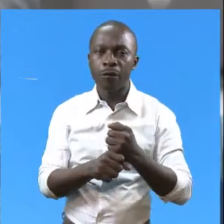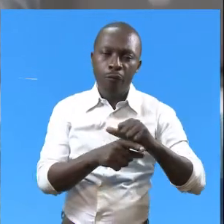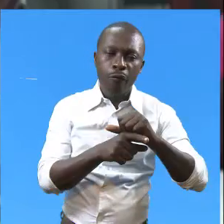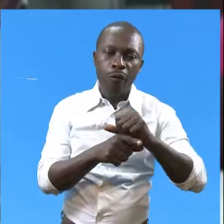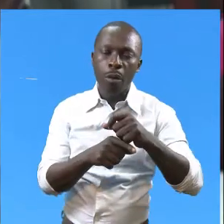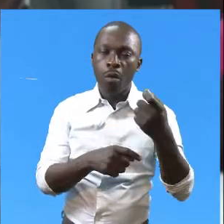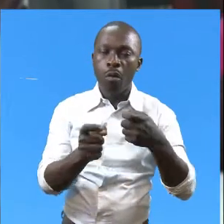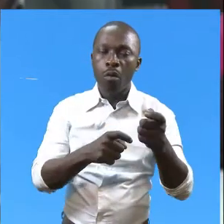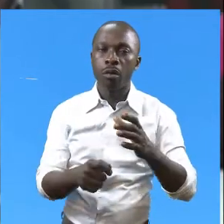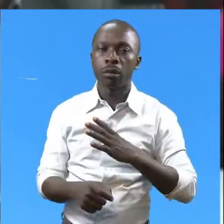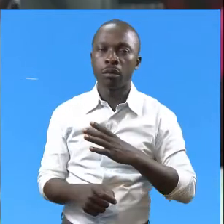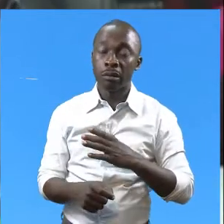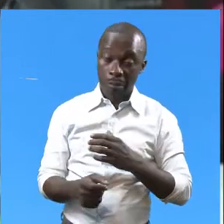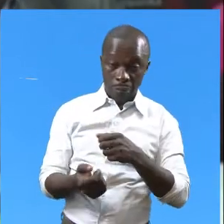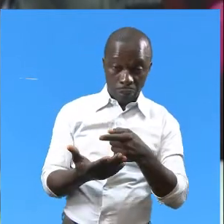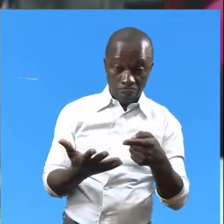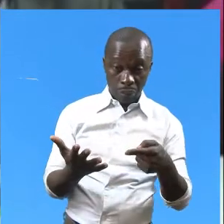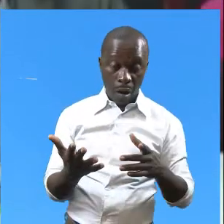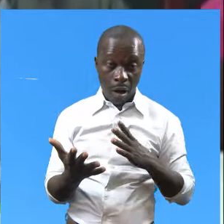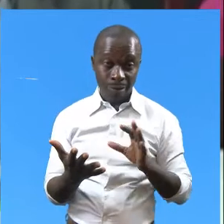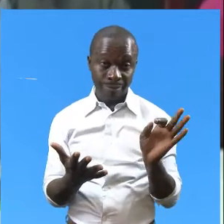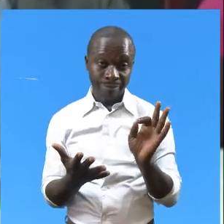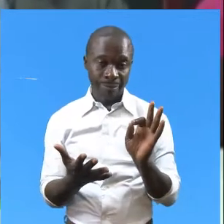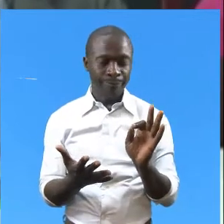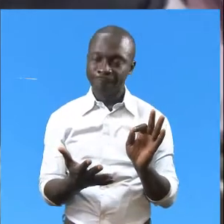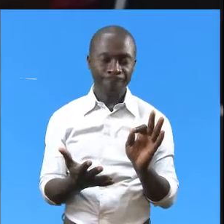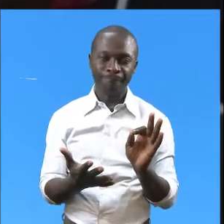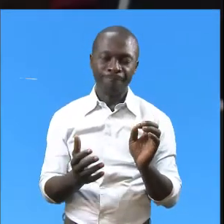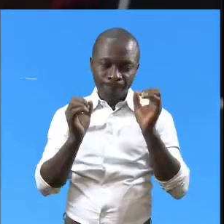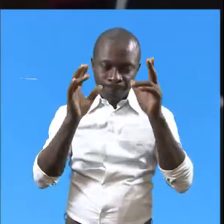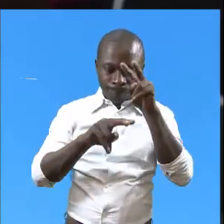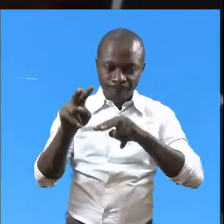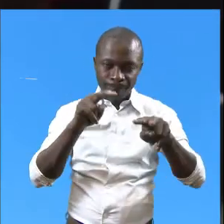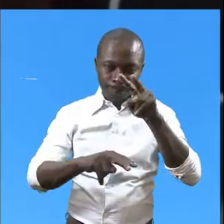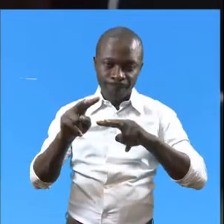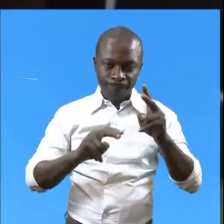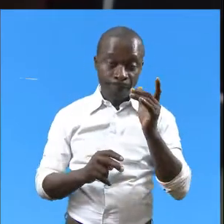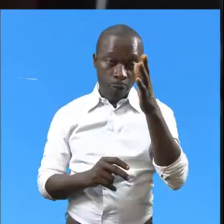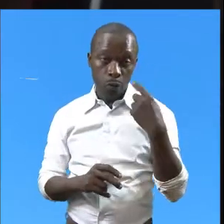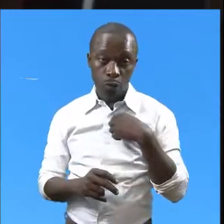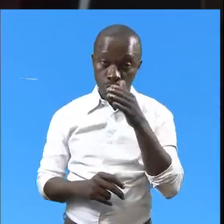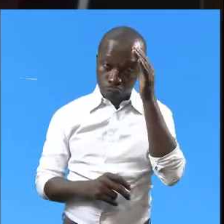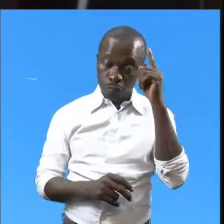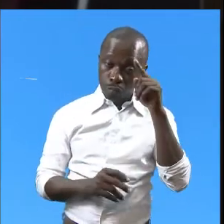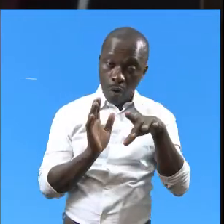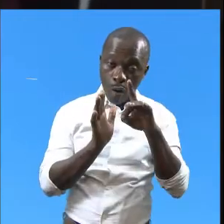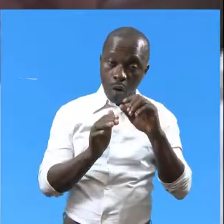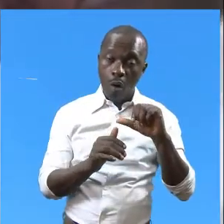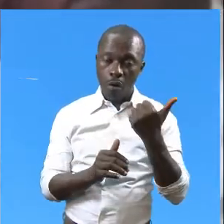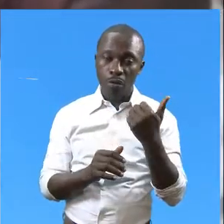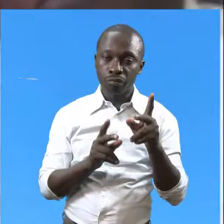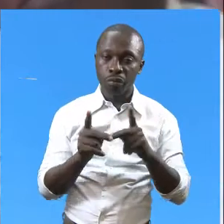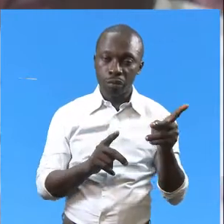ministre, ces chiffres ne sont pas négligeables mais sont loin d'être à proprement parler une bonne nouvelle. Bien au contraire. En présentant ce